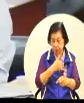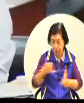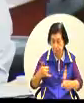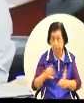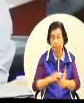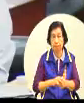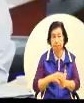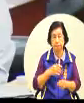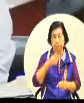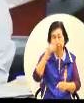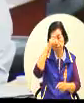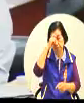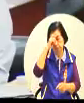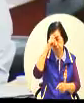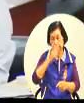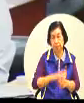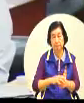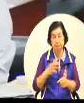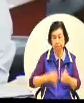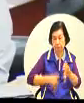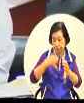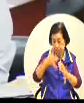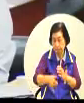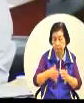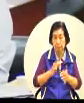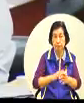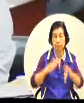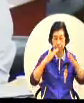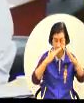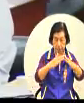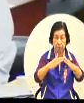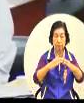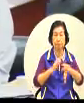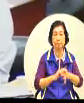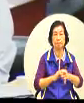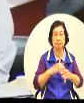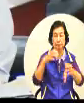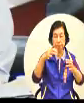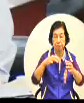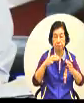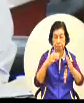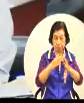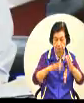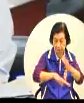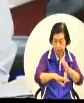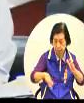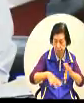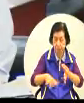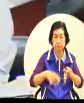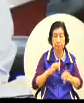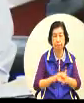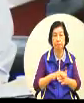入到都会区原住民的住家做访视，